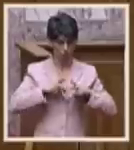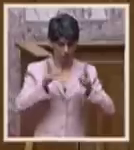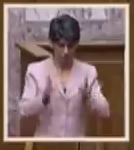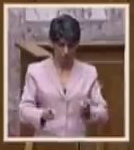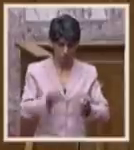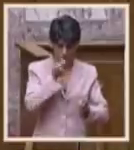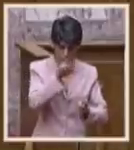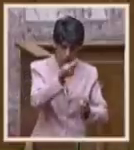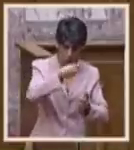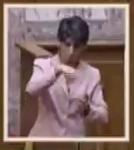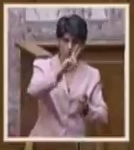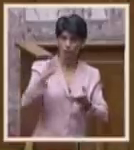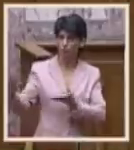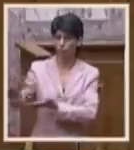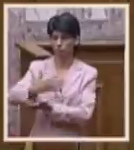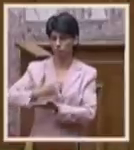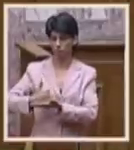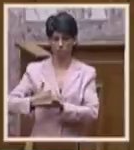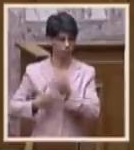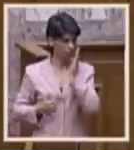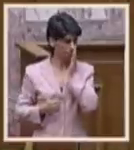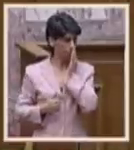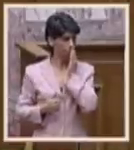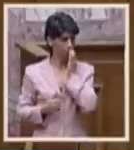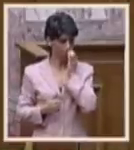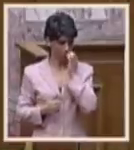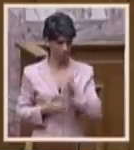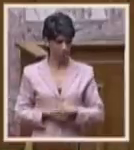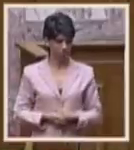περισσότερα από όσα εισπράττει. Και δεύτερον,